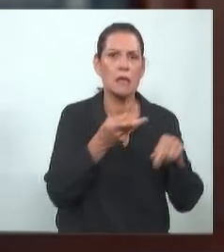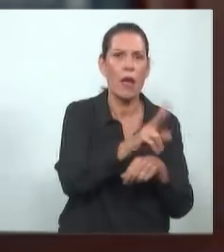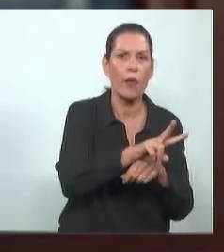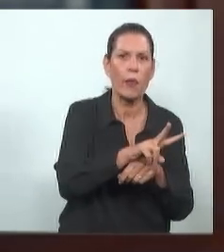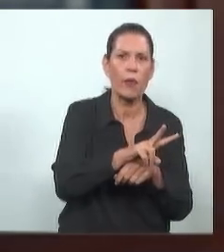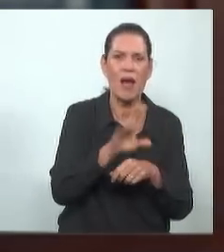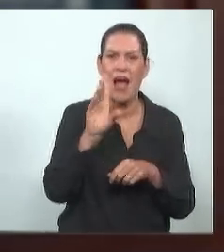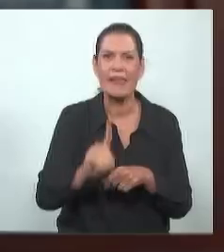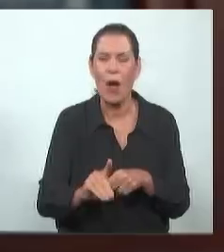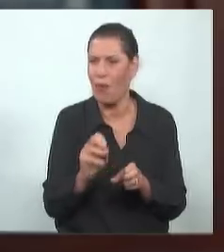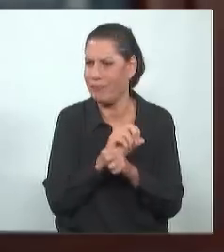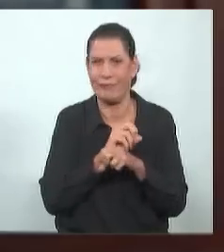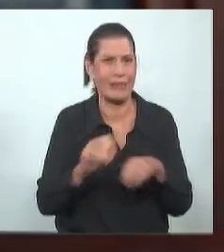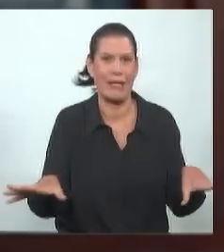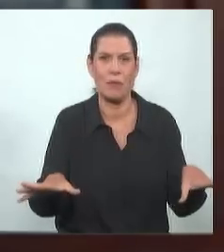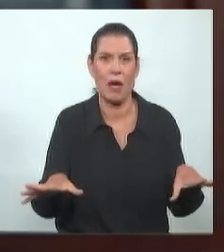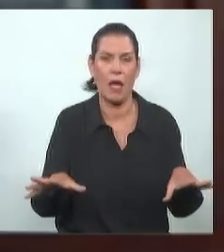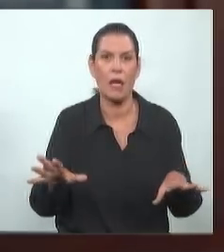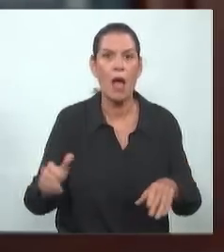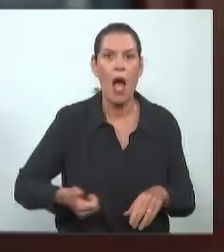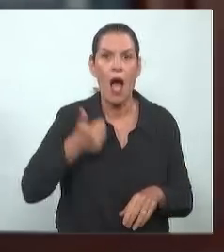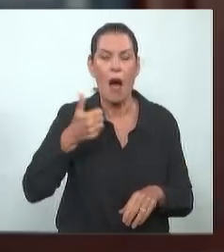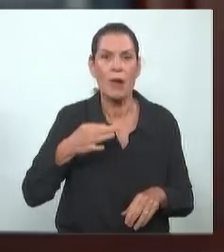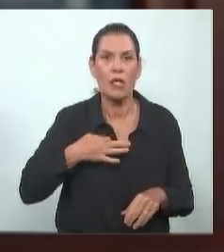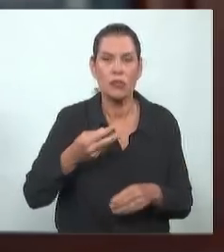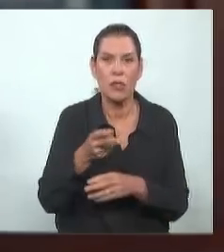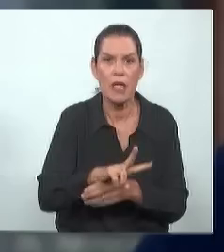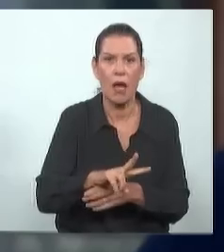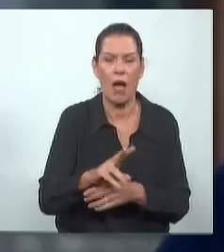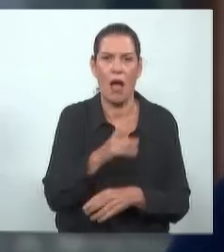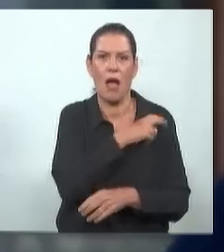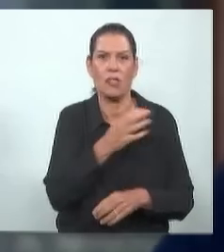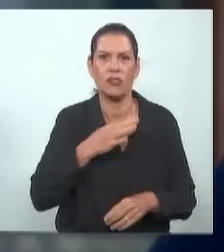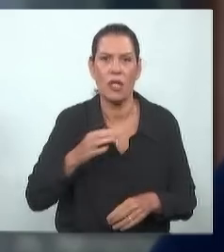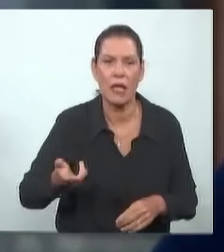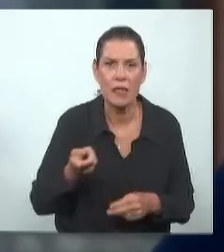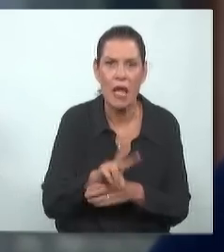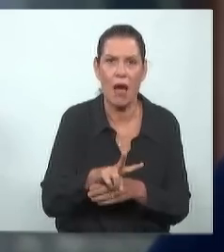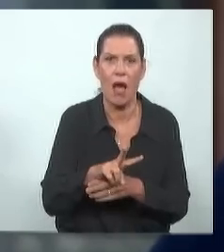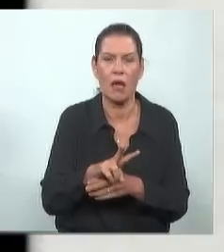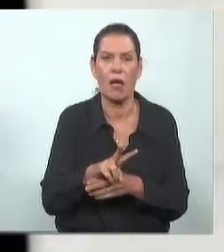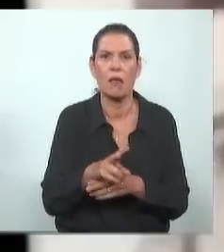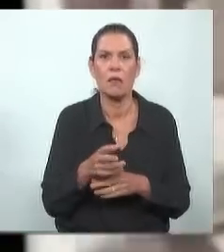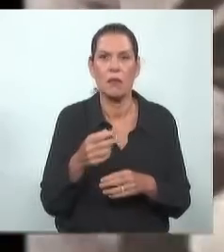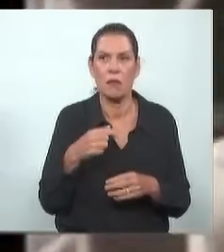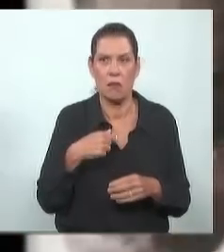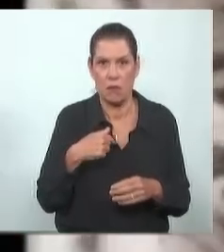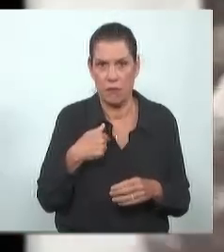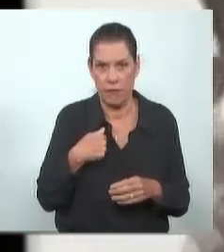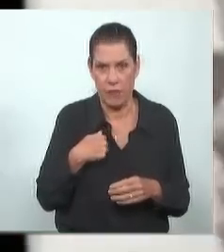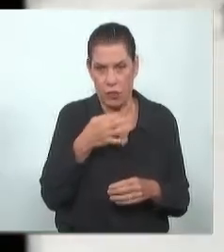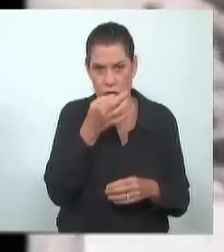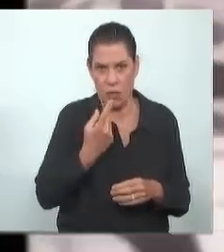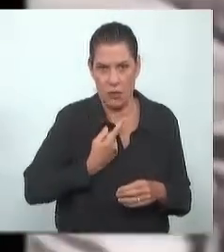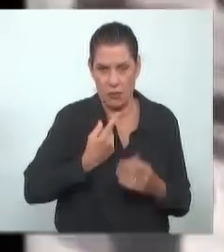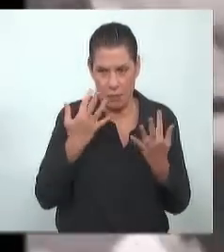לגמרי. המח"ט שלך נהרג, הסמח"ט שלך נהרג, קצין אג"ם שלך נהרג. ואתה אומר, מתי זה בא אליך? אנחנו